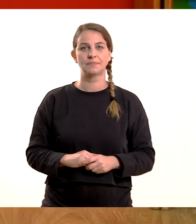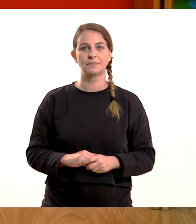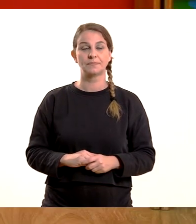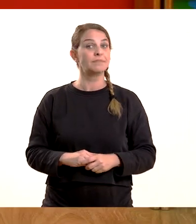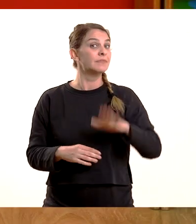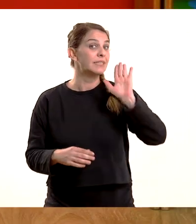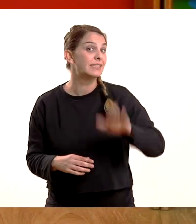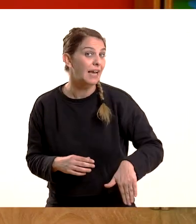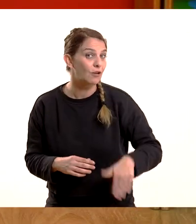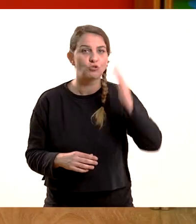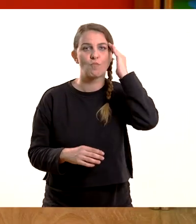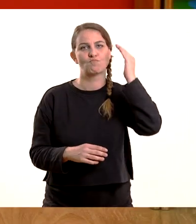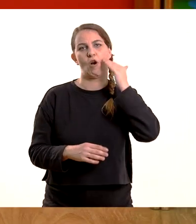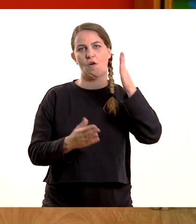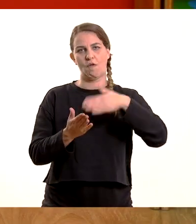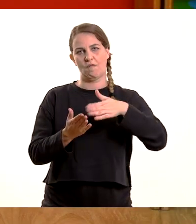και τέλος το μοβ.